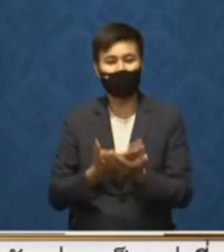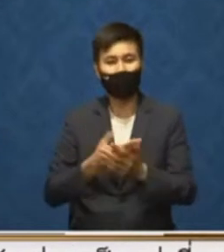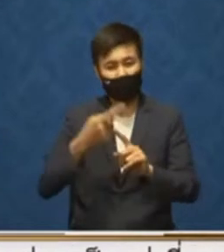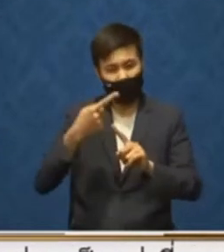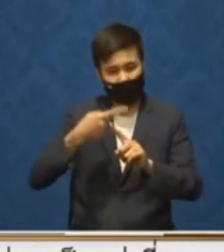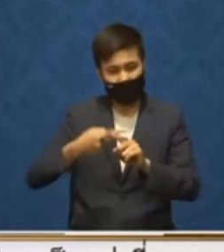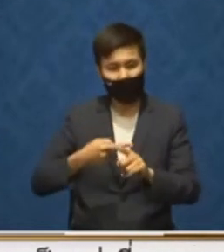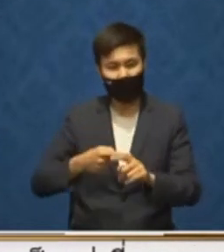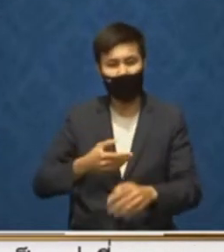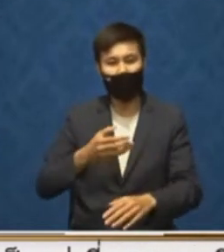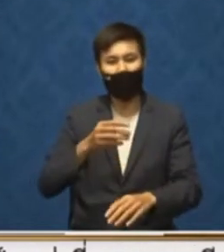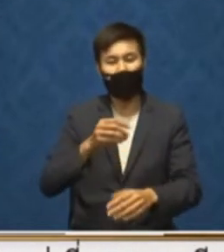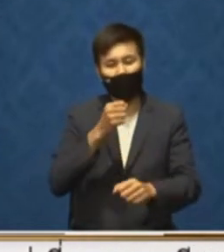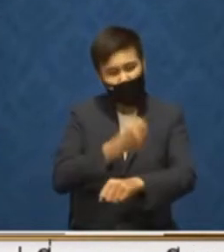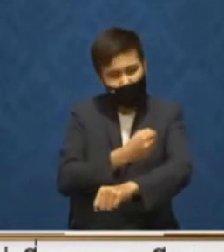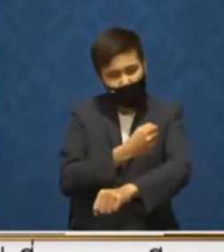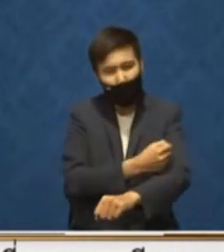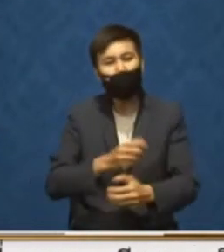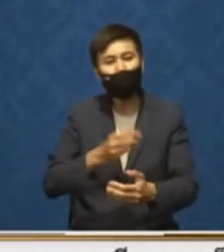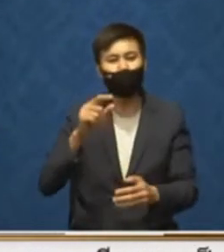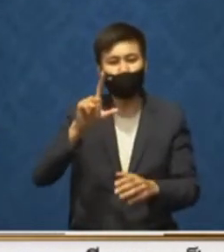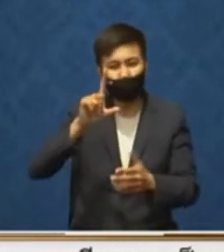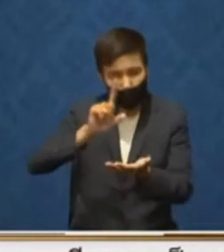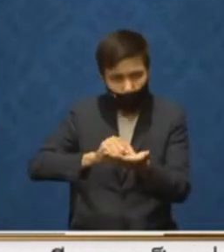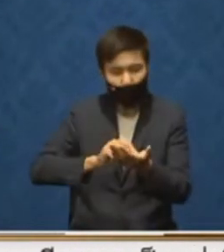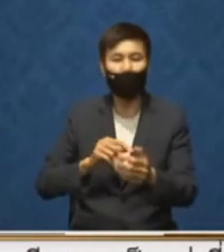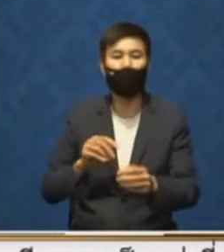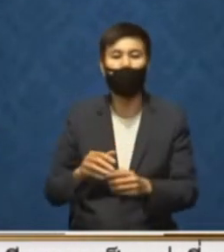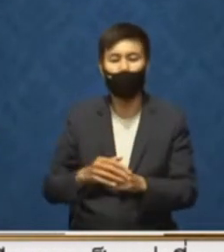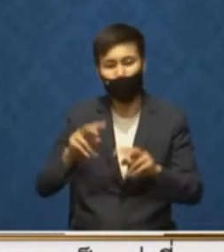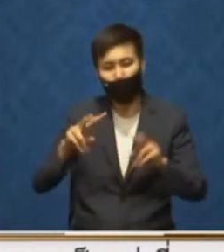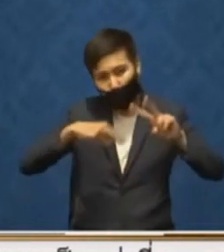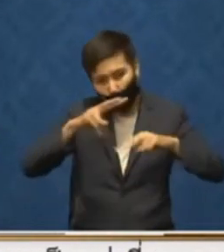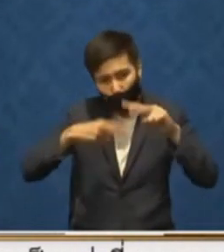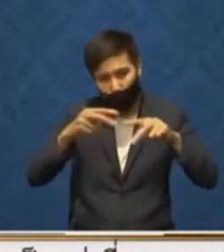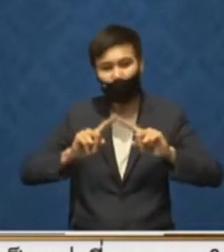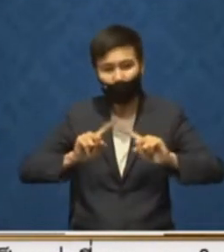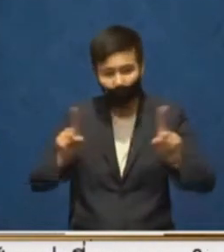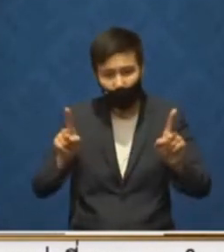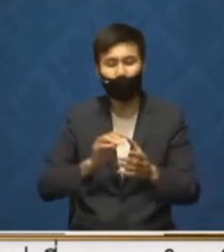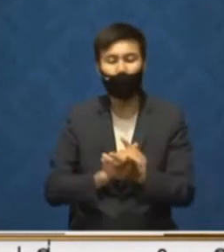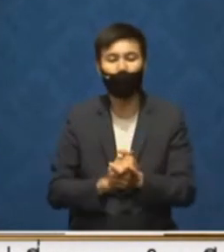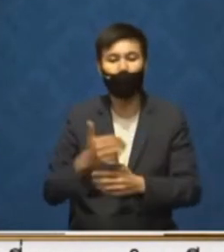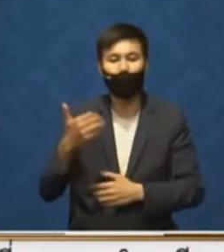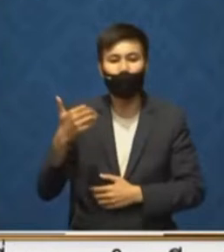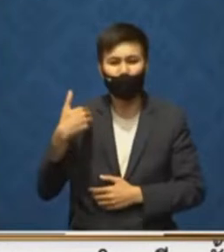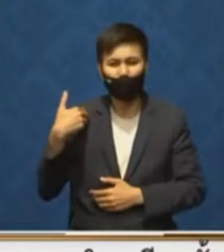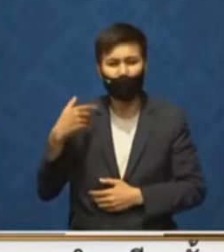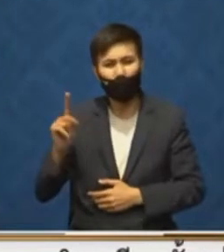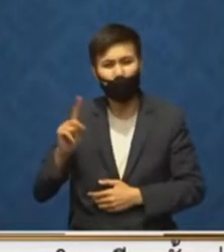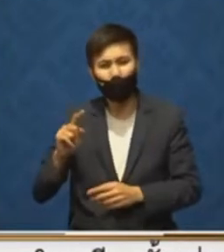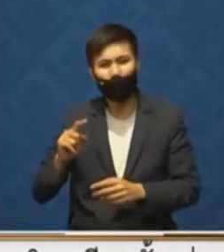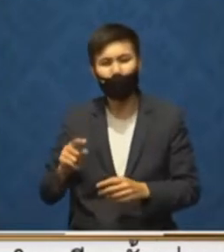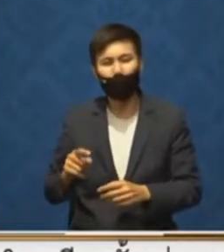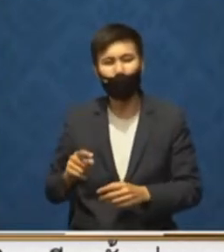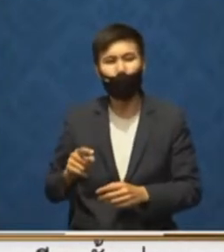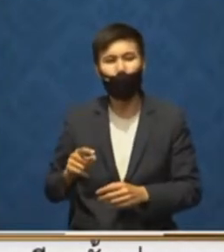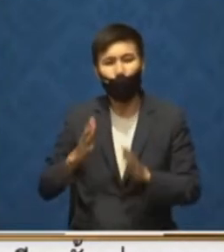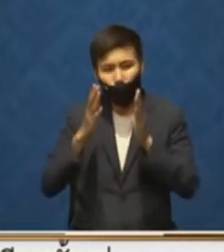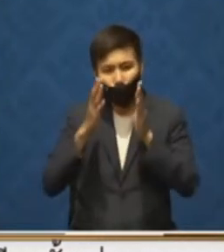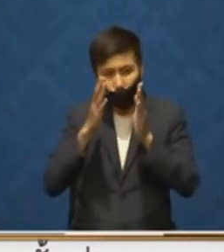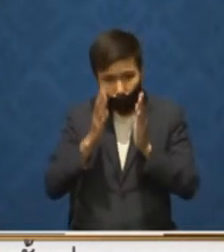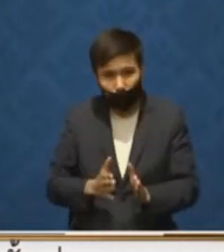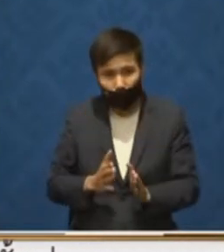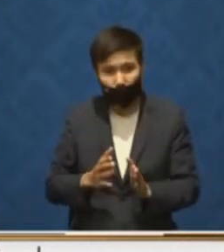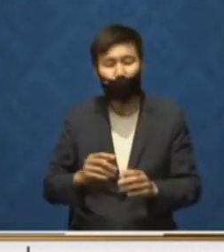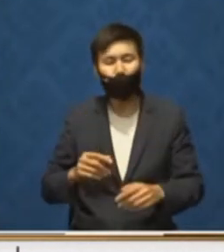ระบอบการปกครองก็ต่างกันด้วยอำนาจในการอนุมัติอนุญาตมันก็มีแรงจูงใจก็มากกว่าคนนั้นคนที่นิยมไปลงทุนในประเทศหรอก